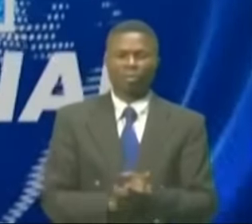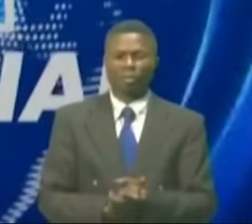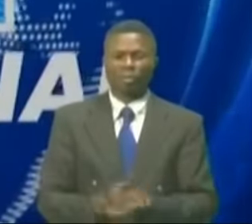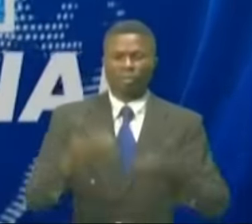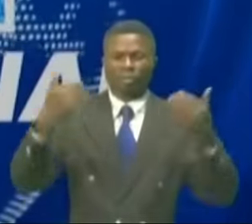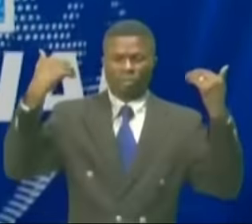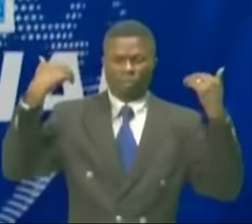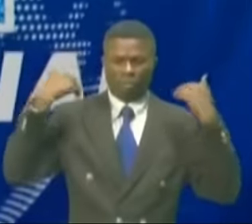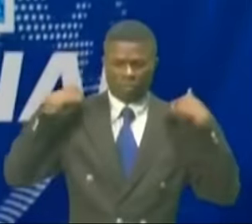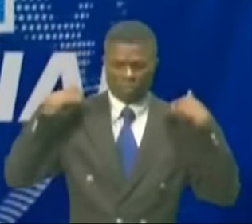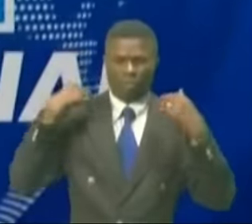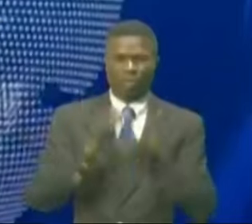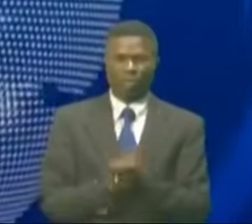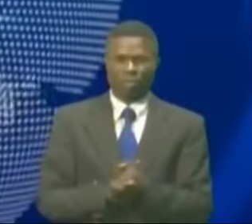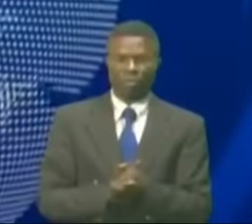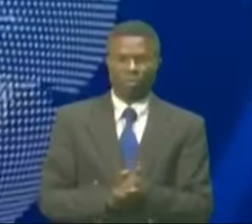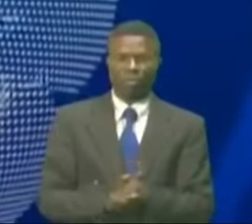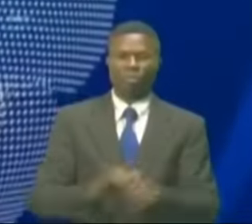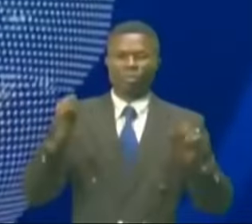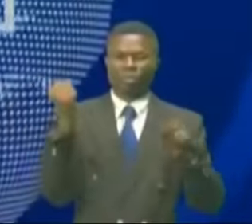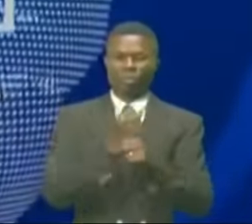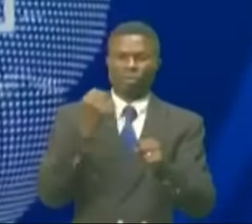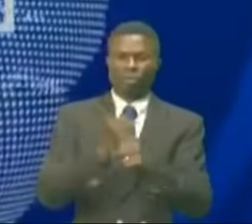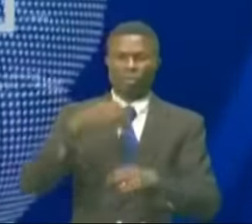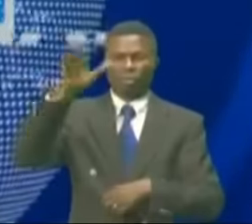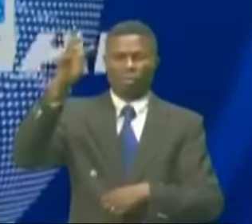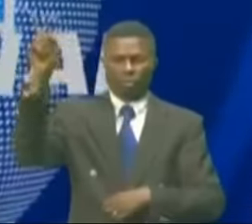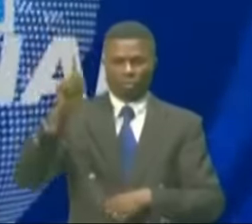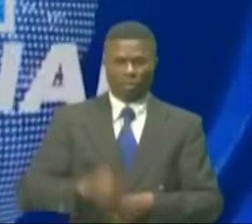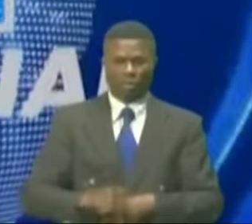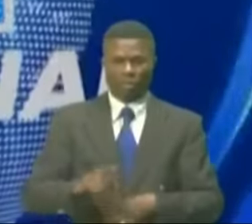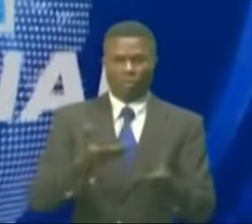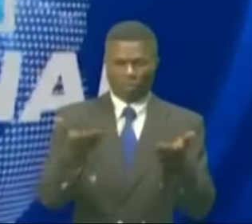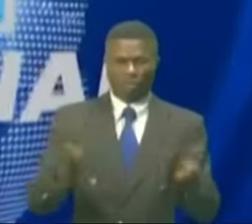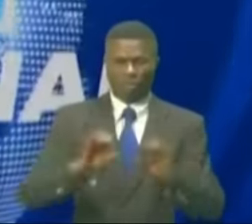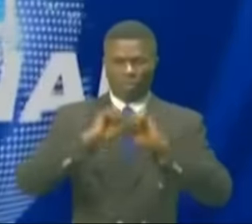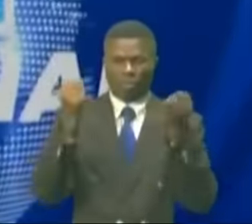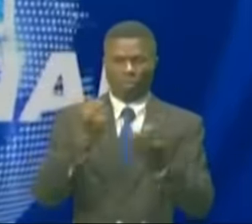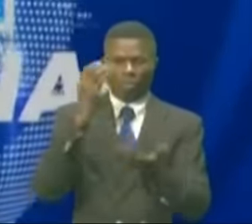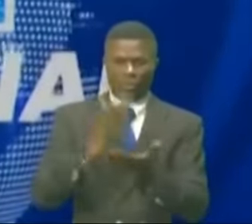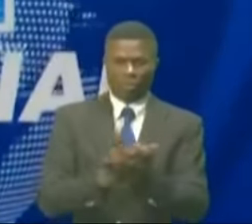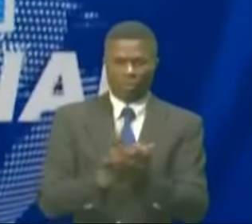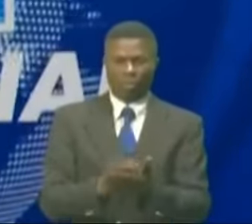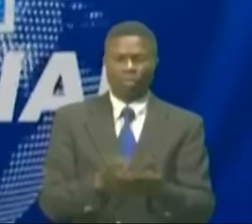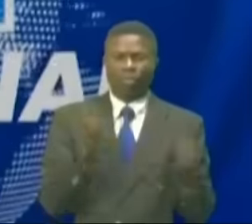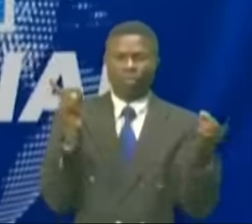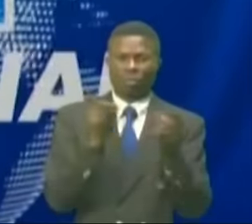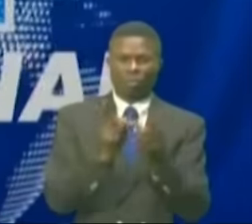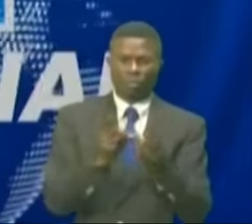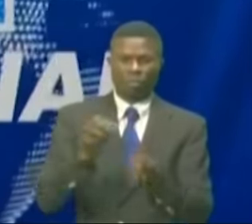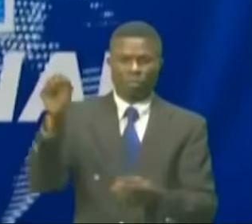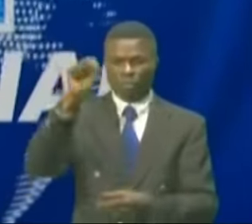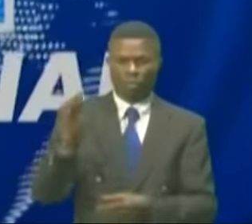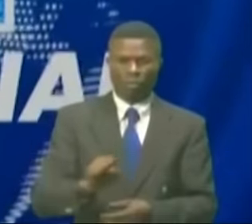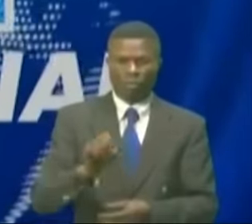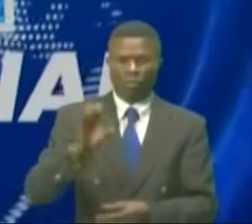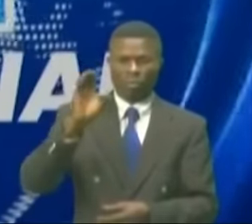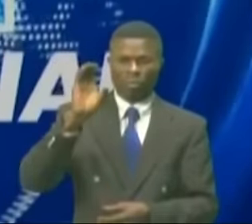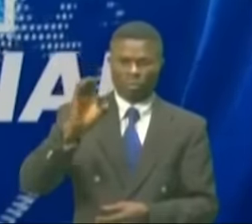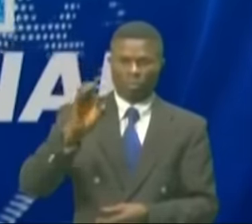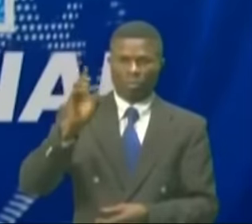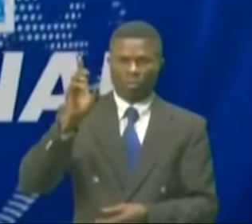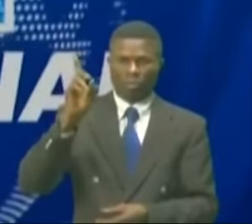L'autorité des régulations de la sous-traitance dans le secteur privé vient de s'accorder avec la SICOMIN pour fournir